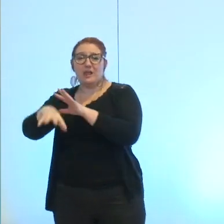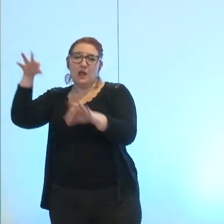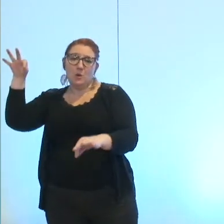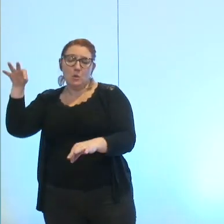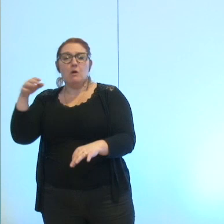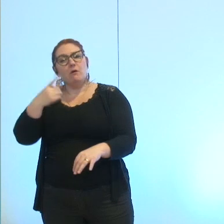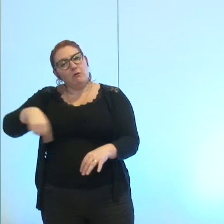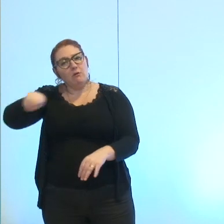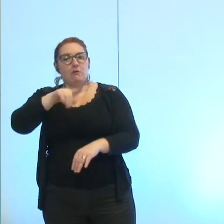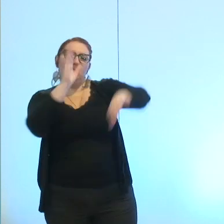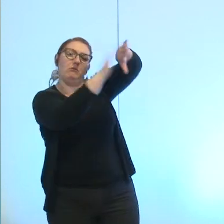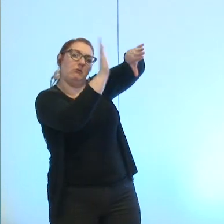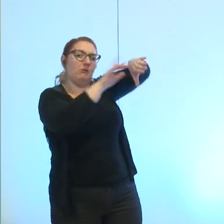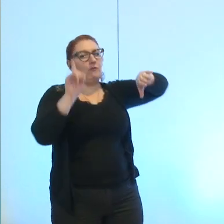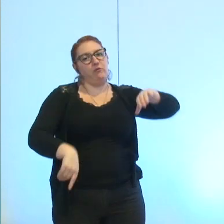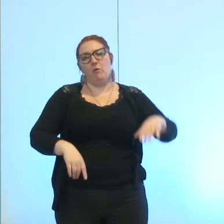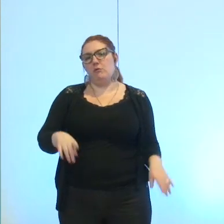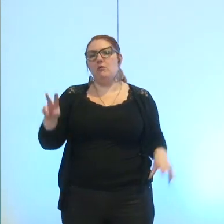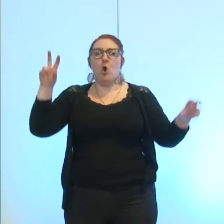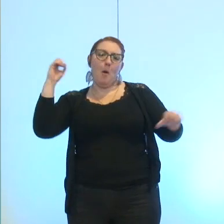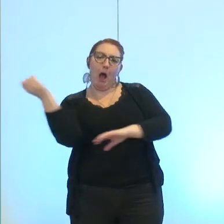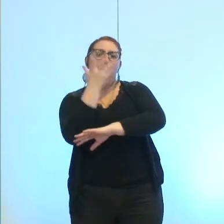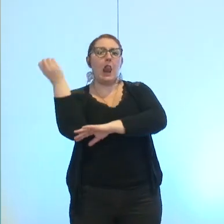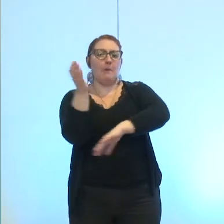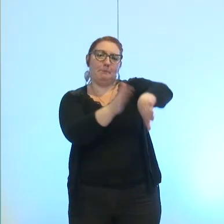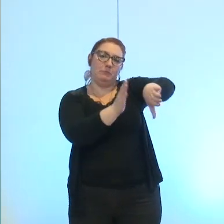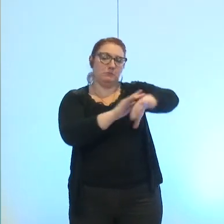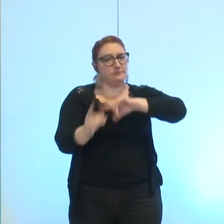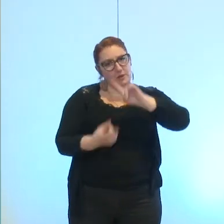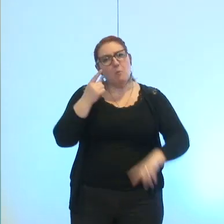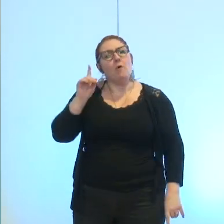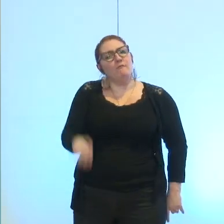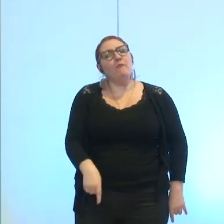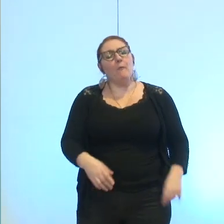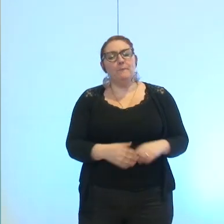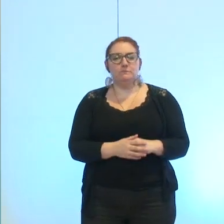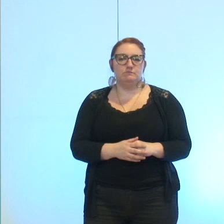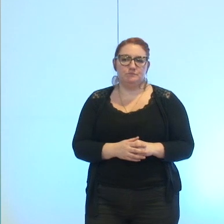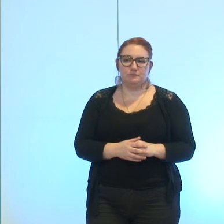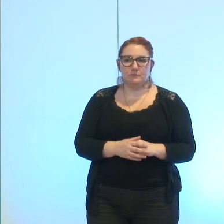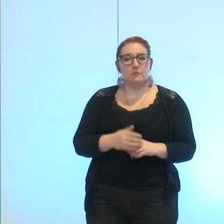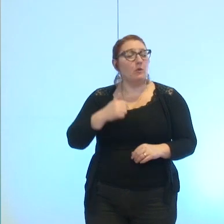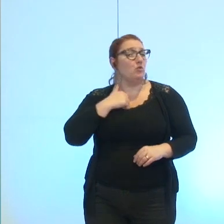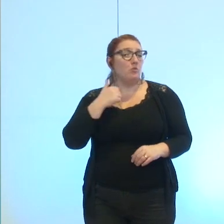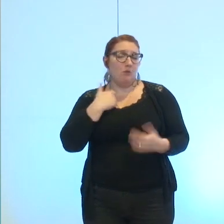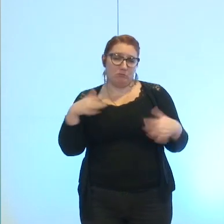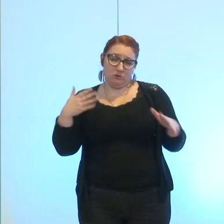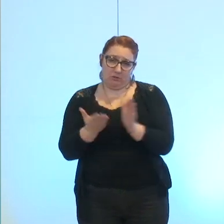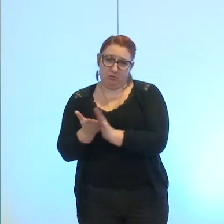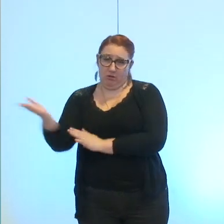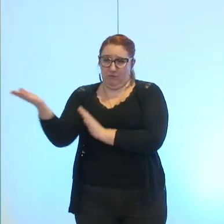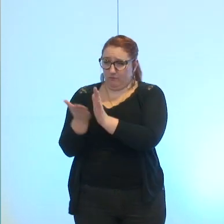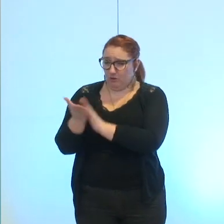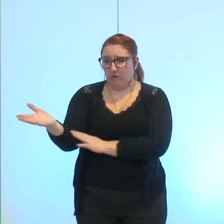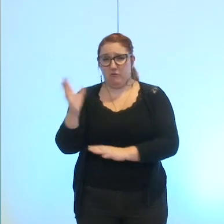doivent être les premiers à tirer la sonette d'alarme et bien je pense qu'il faut qu'il le fasse pour notre part nous en avions vu beaucoup de ces dérives et